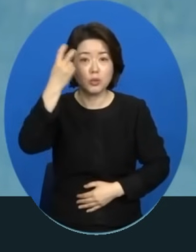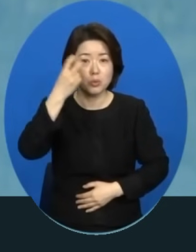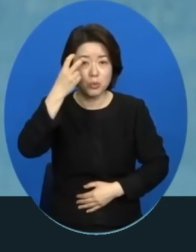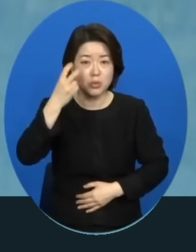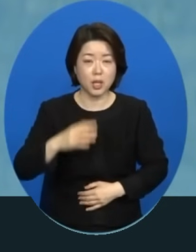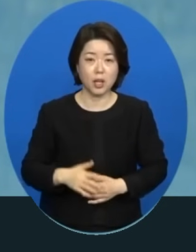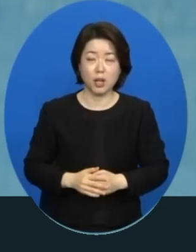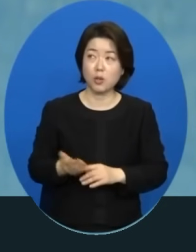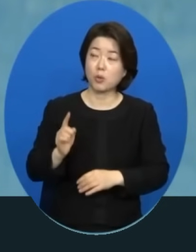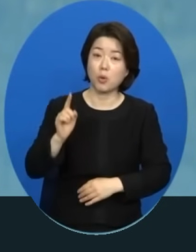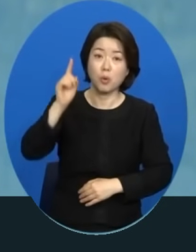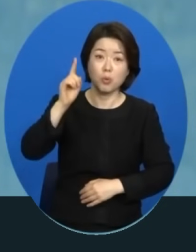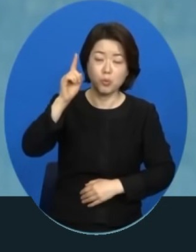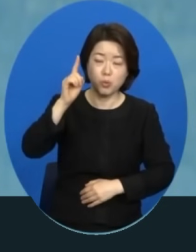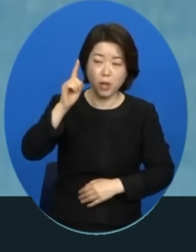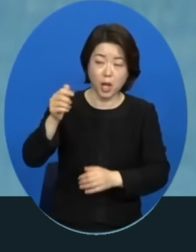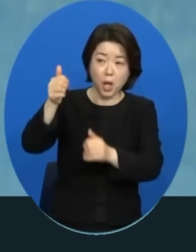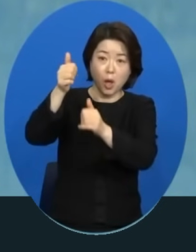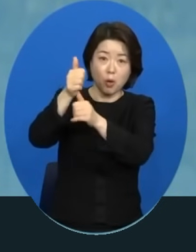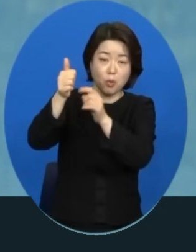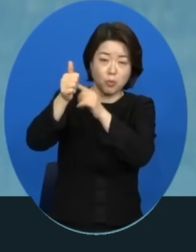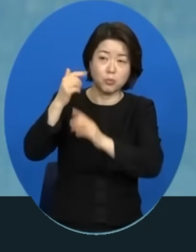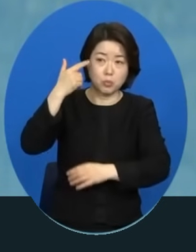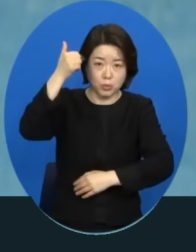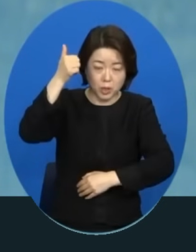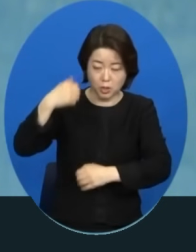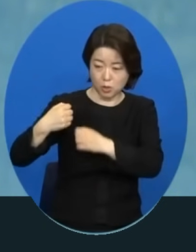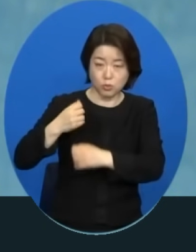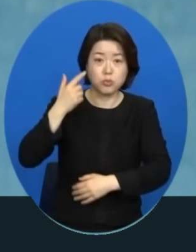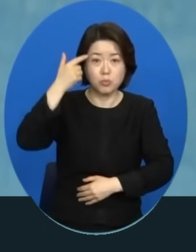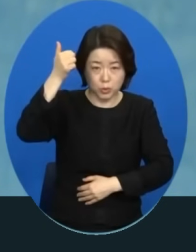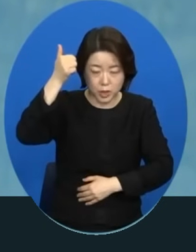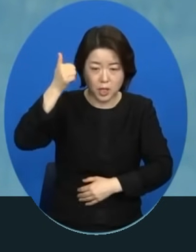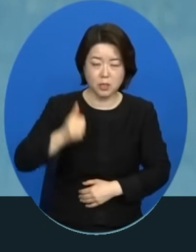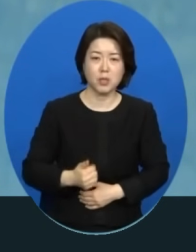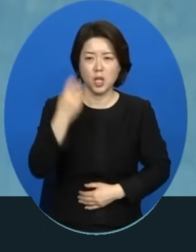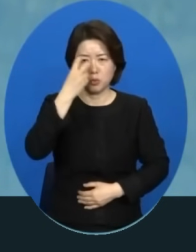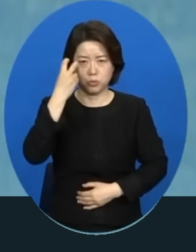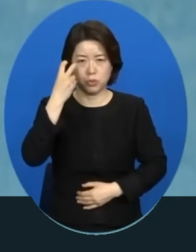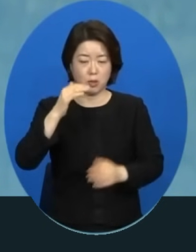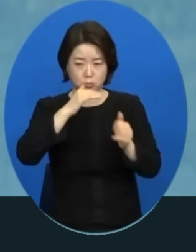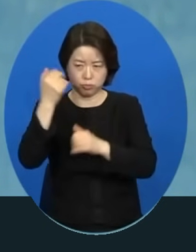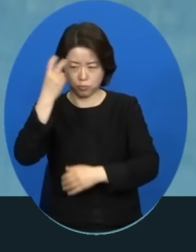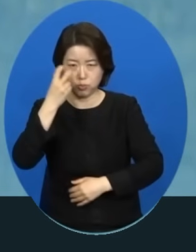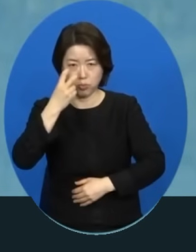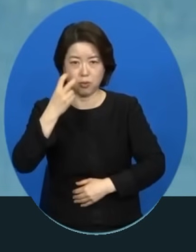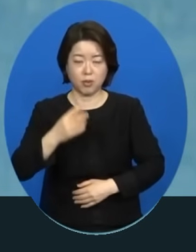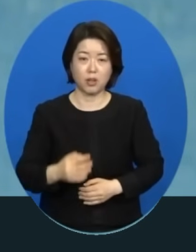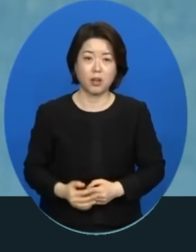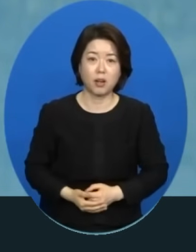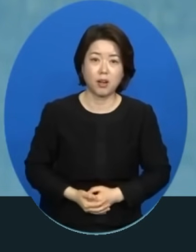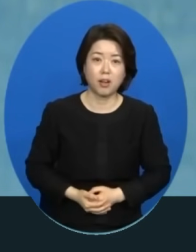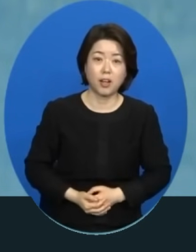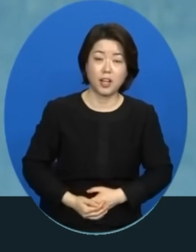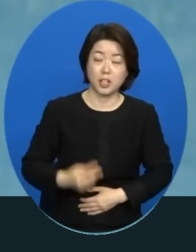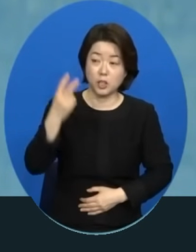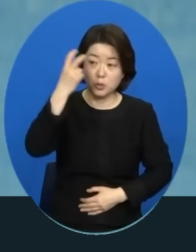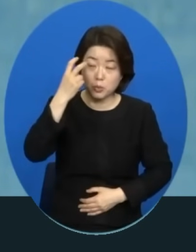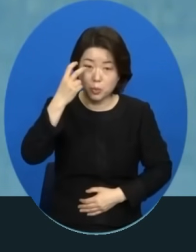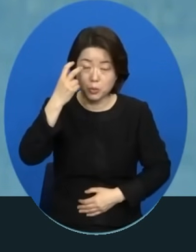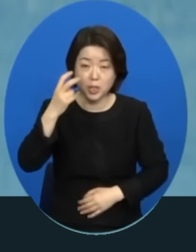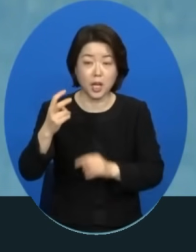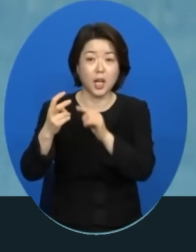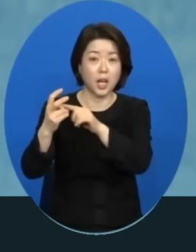저희 군종참모님이 목사님이 조사를 받게 된 겁니다. 근데 그 군종참모님이 조사를 받을 때 그 조사하는 조사자는